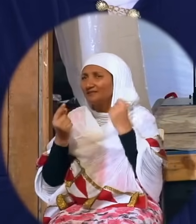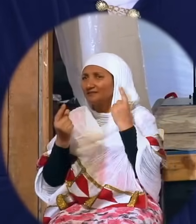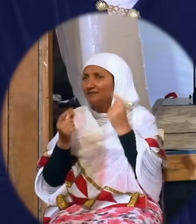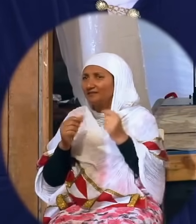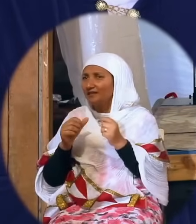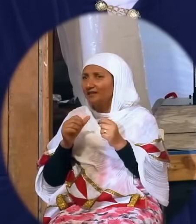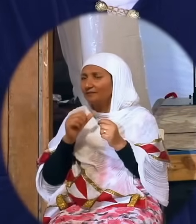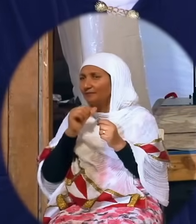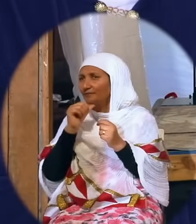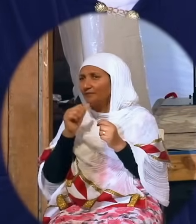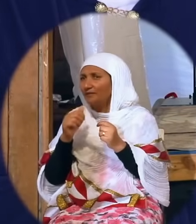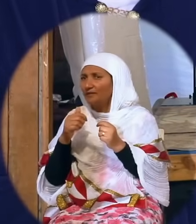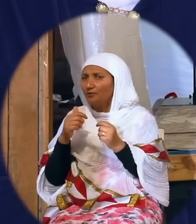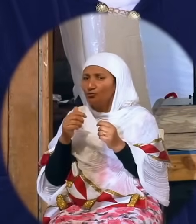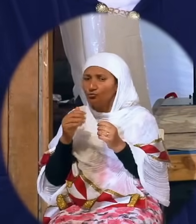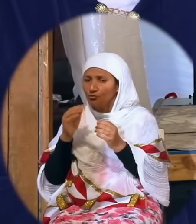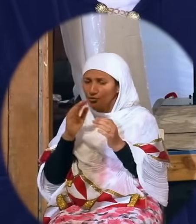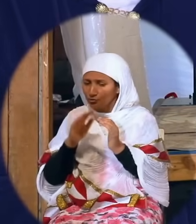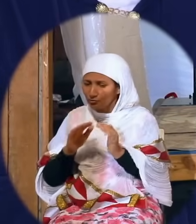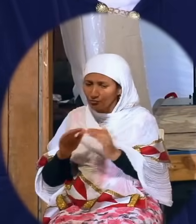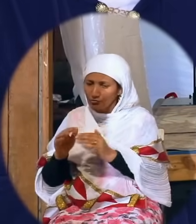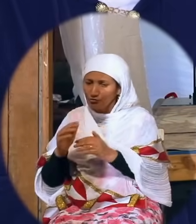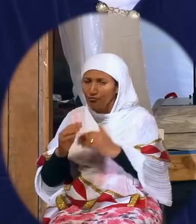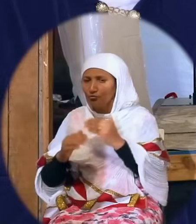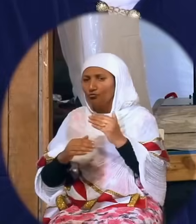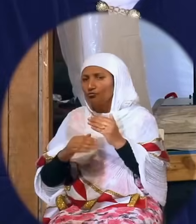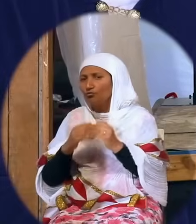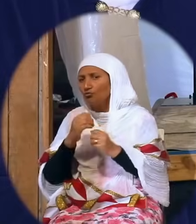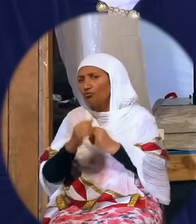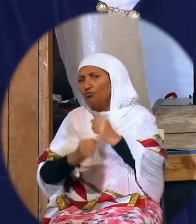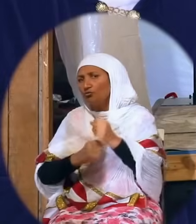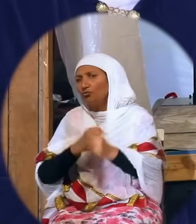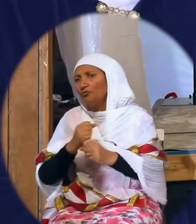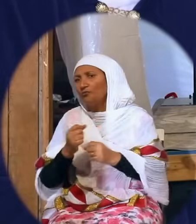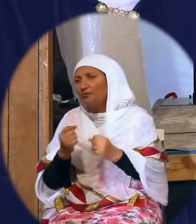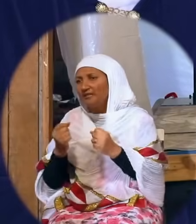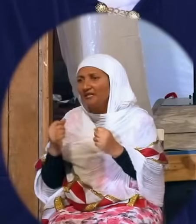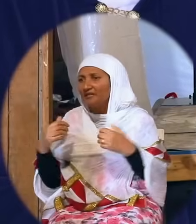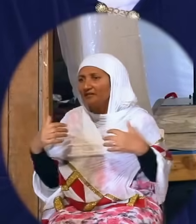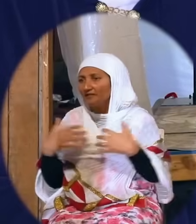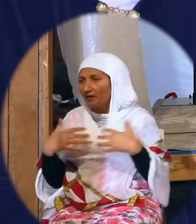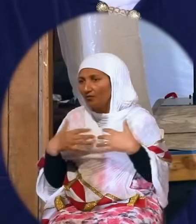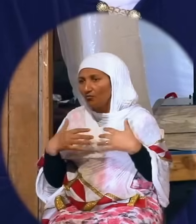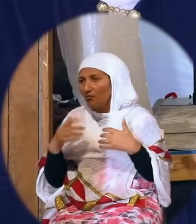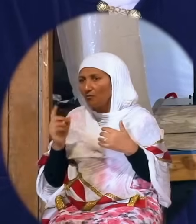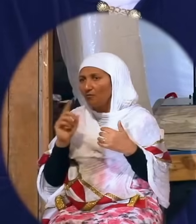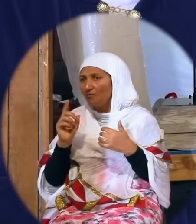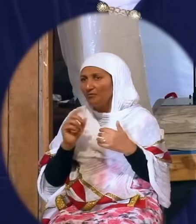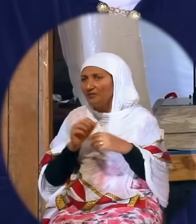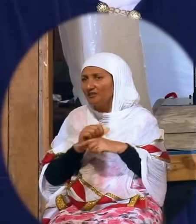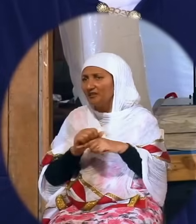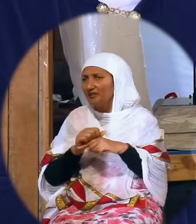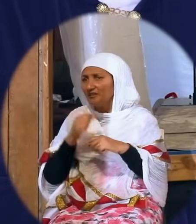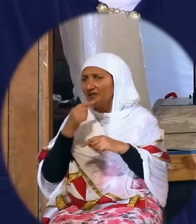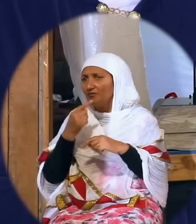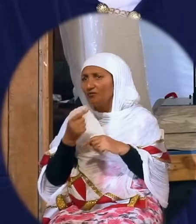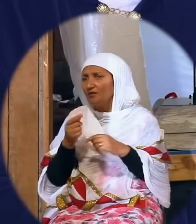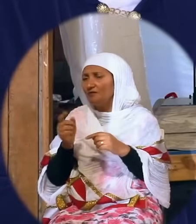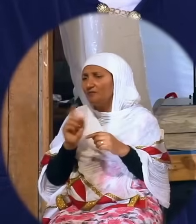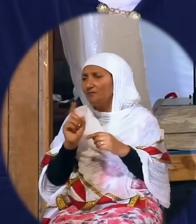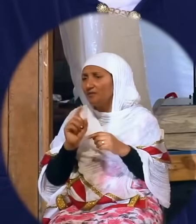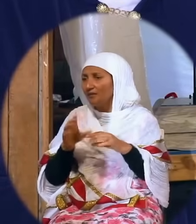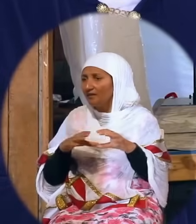ልጆቻቸው ሲሮጡባቸው ያፍራሉ፣ ይሳቀቃሉ፣ ያለው ይደነግጣሉ፣ እንዲሁ ምን ይሻለኛል ምናምን ይላሉ። መቼ ምን ማድረግ እንዳለባቸው